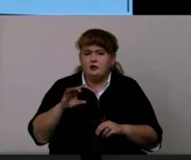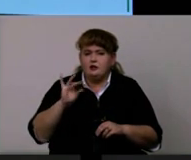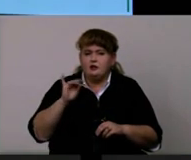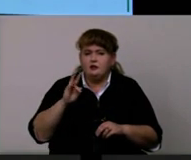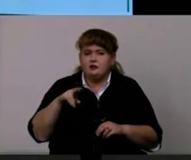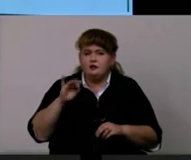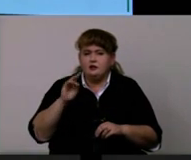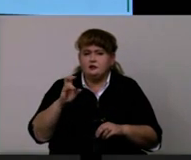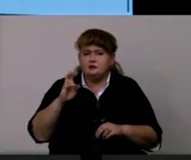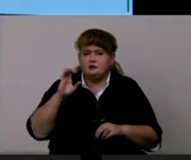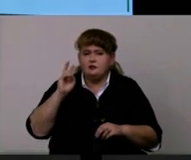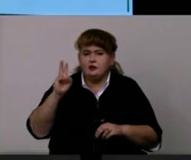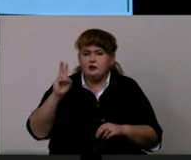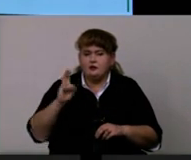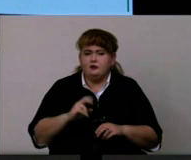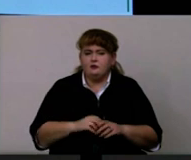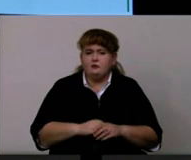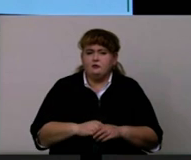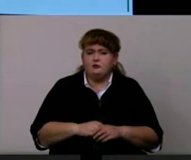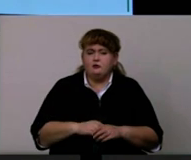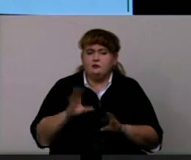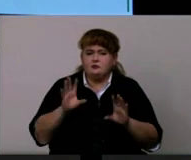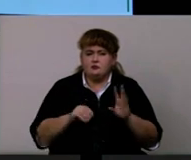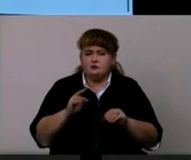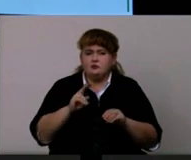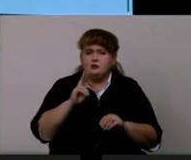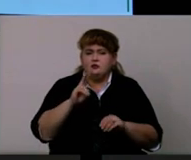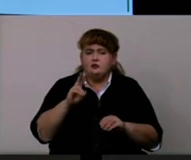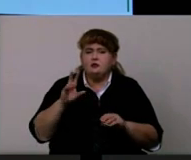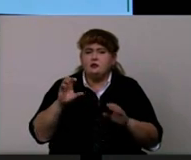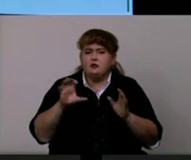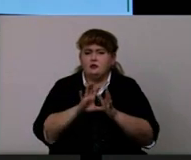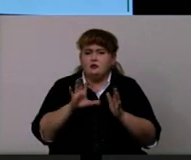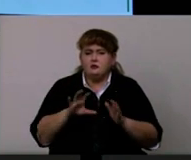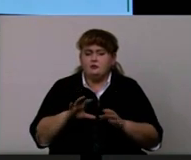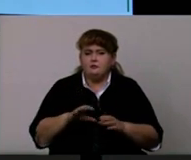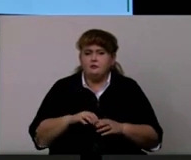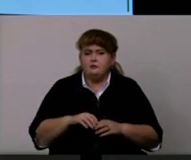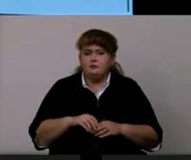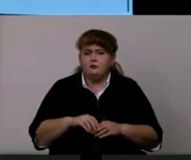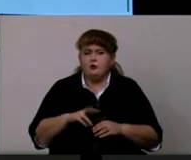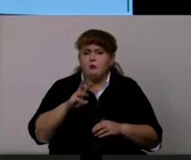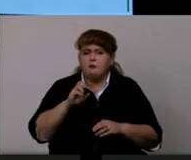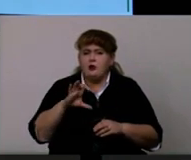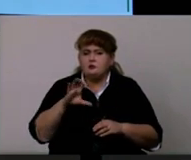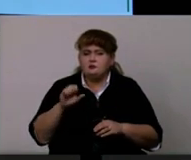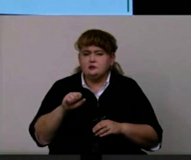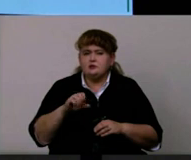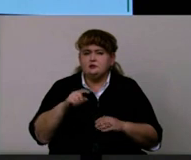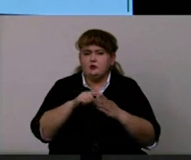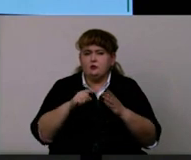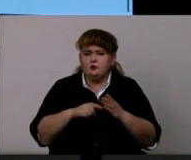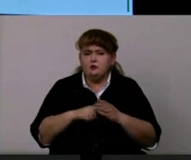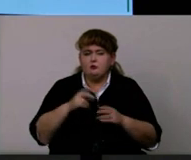K, что означает кинетическая. Она равна произведению массы на квадрат скорости,